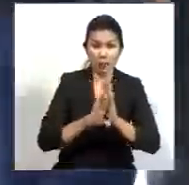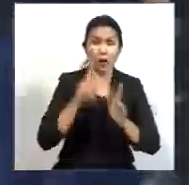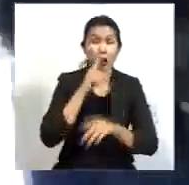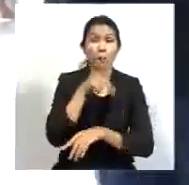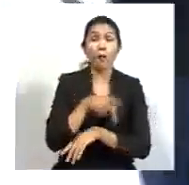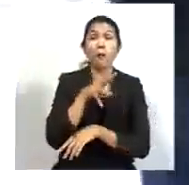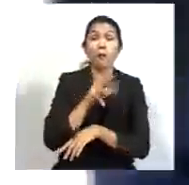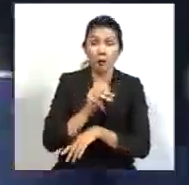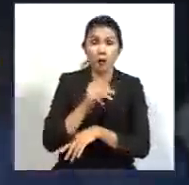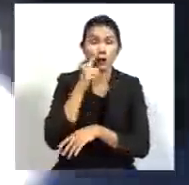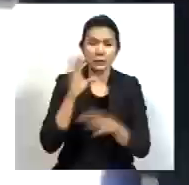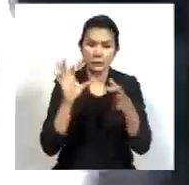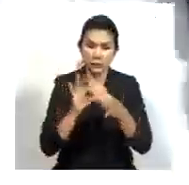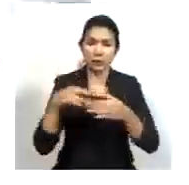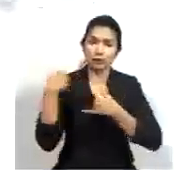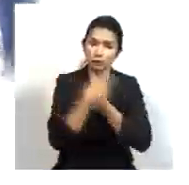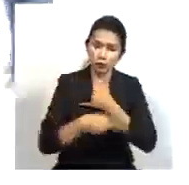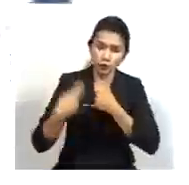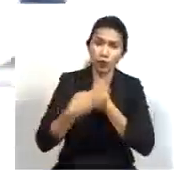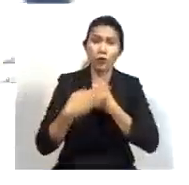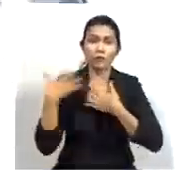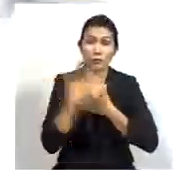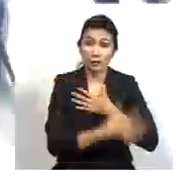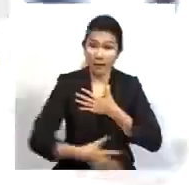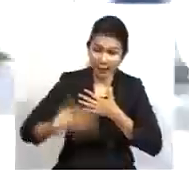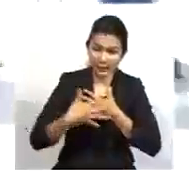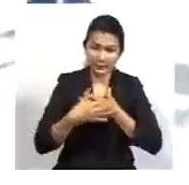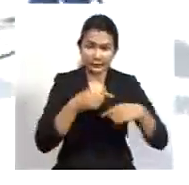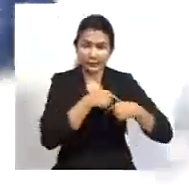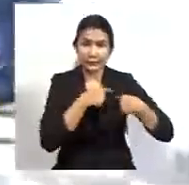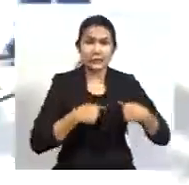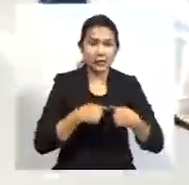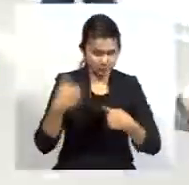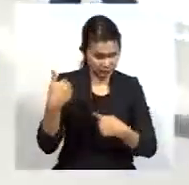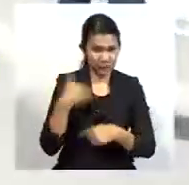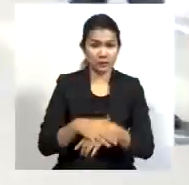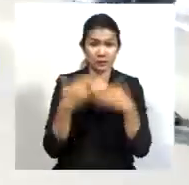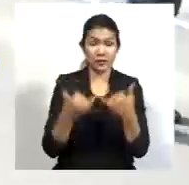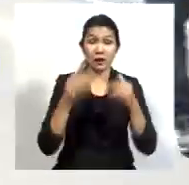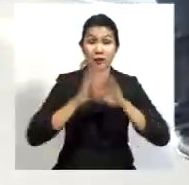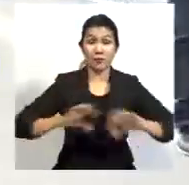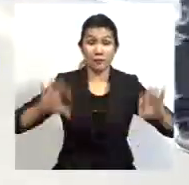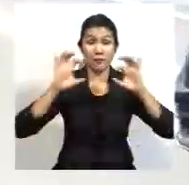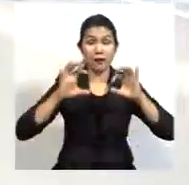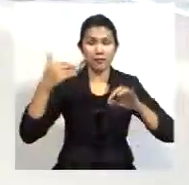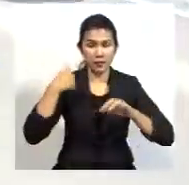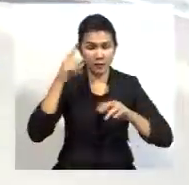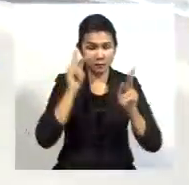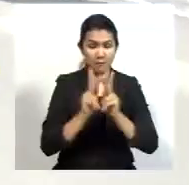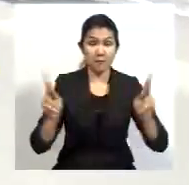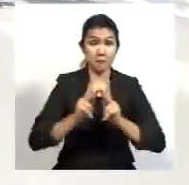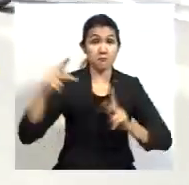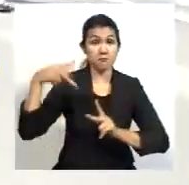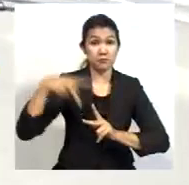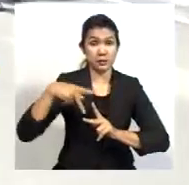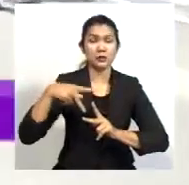ความมั่นคงของมนุษย์ในเรื่องการดูแลสุขภาพกายและจิตใจด้วยครั้งนี้ค่ะรัฐบาลได้ตั้งคณะกรรมการพิเศษเยียวยาผู้ประสบ